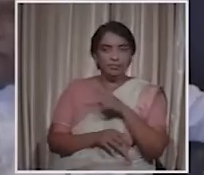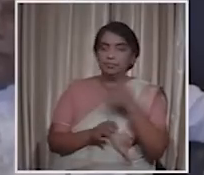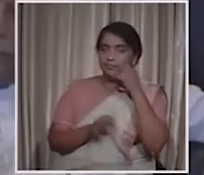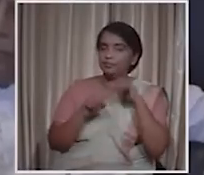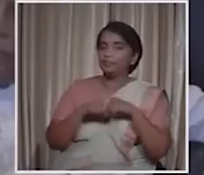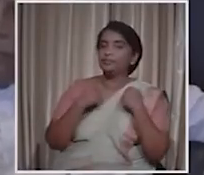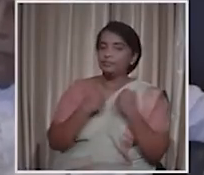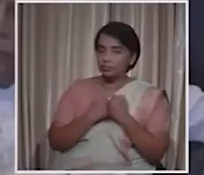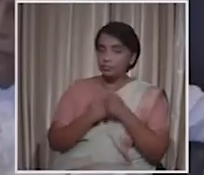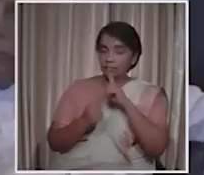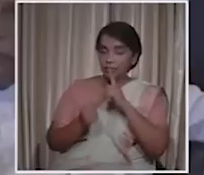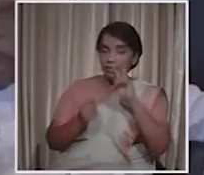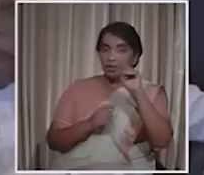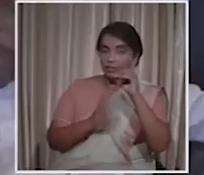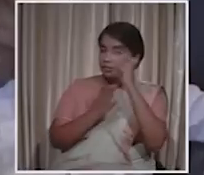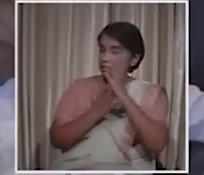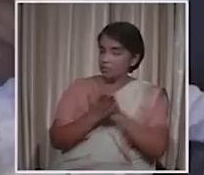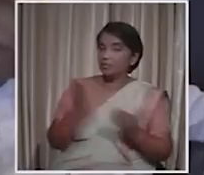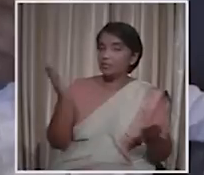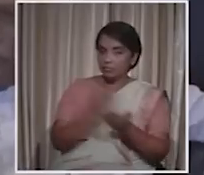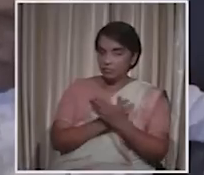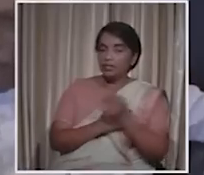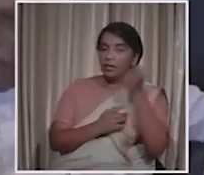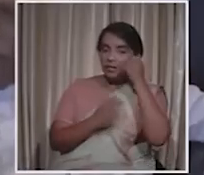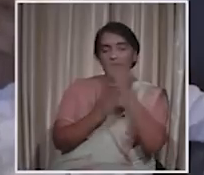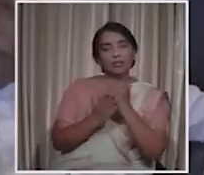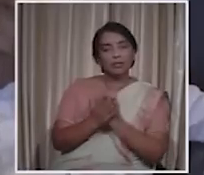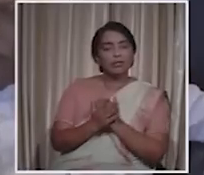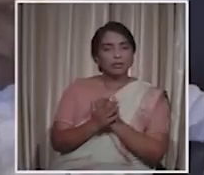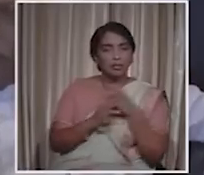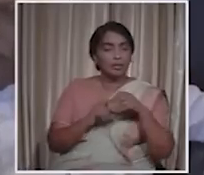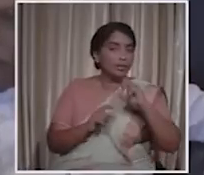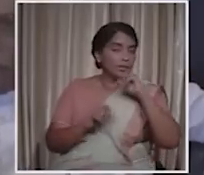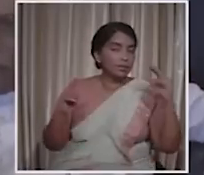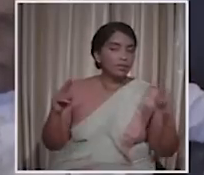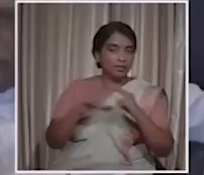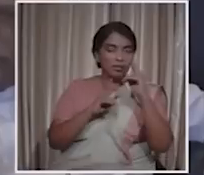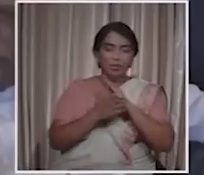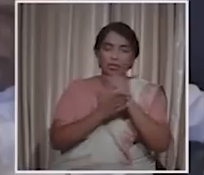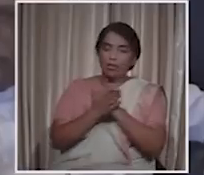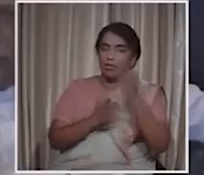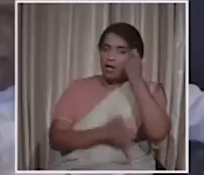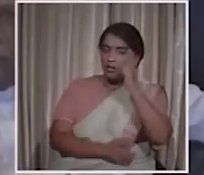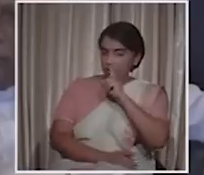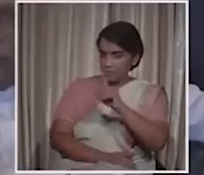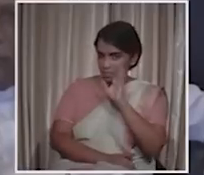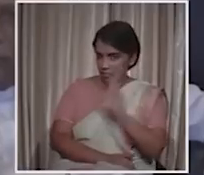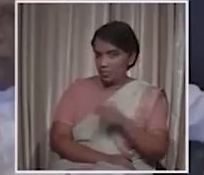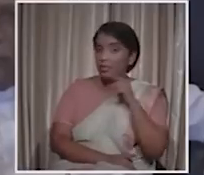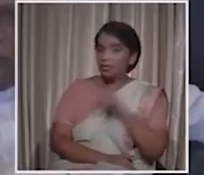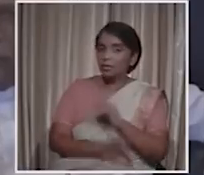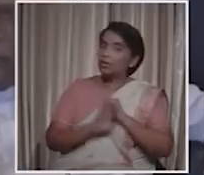ජන බලවේග ඉදිරිපත් කළ 21 වෙනි සංශෝධන යෝජනා පිළිබඳ දැන් ශ්‍රේෂ්ඨාධිකරණයේ සියලු මතය ප්‍රකාශ කර තියෙනවා.